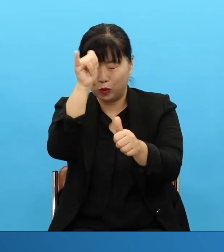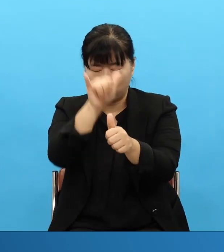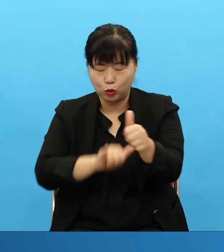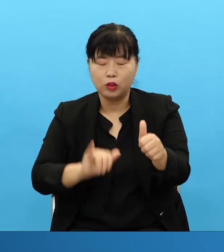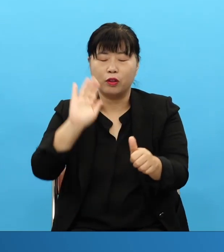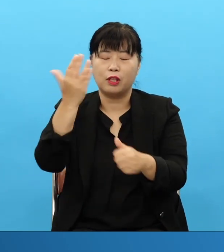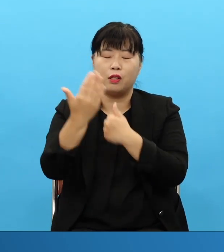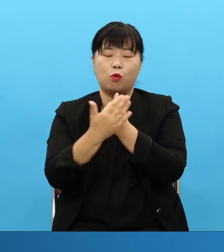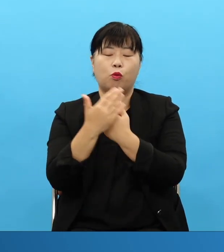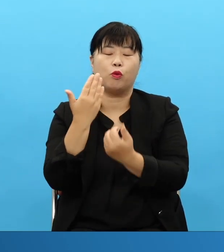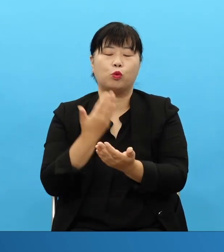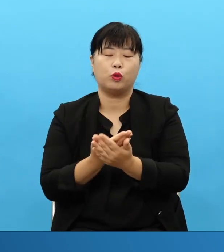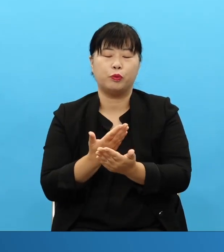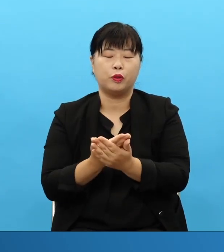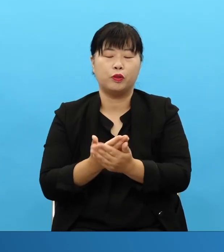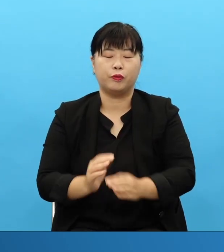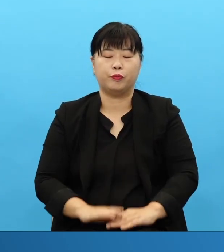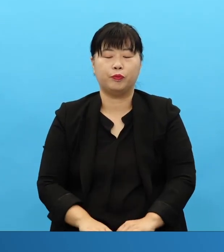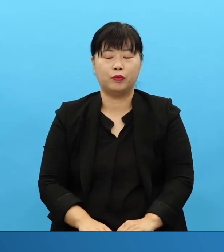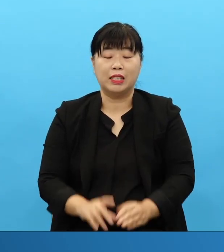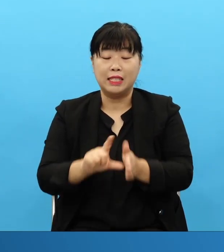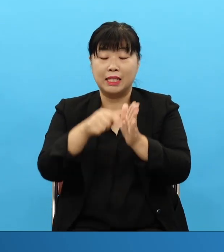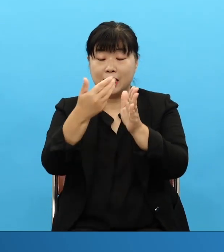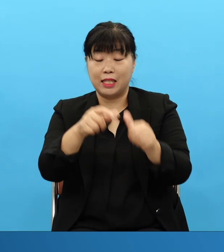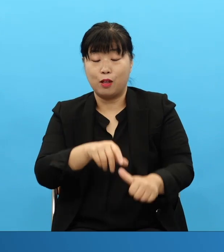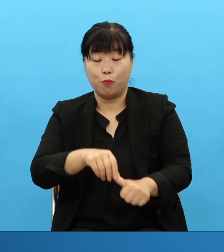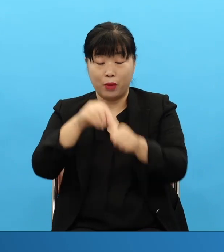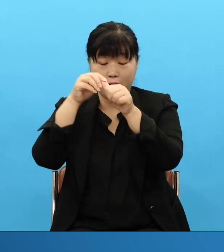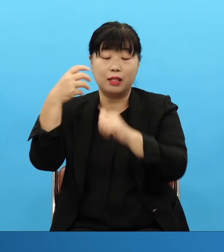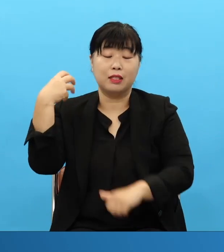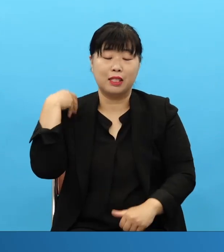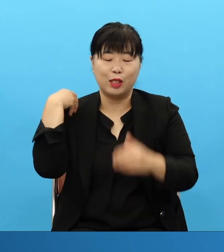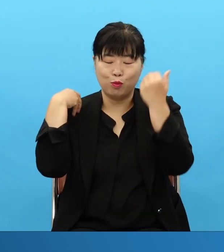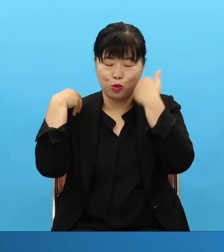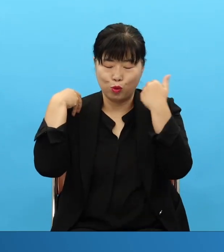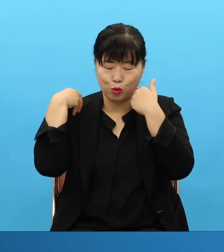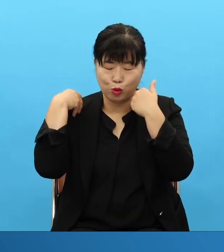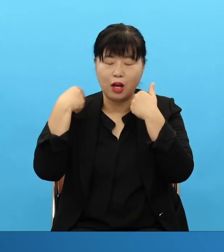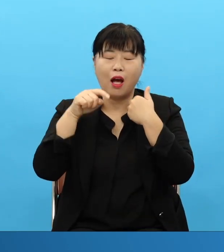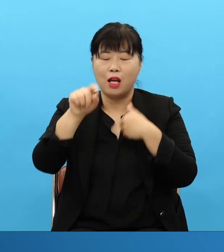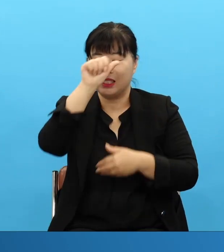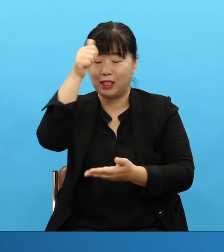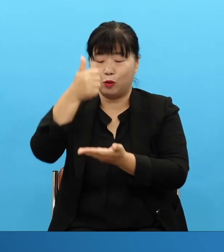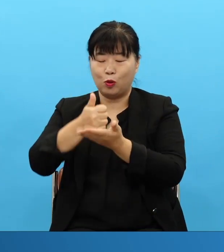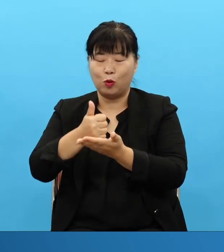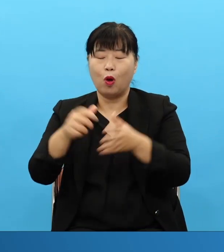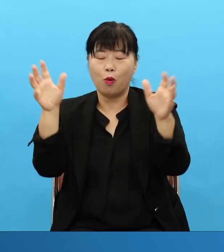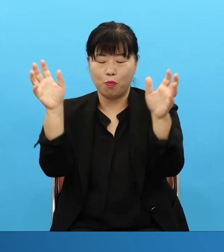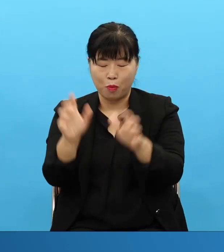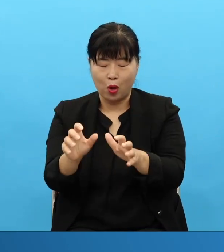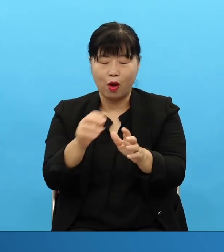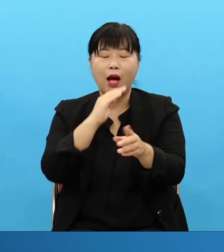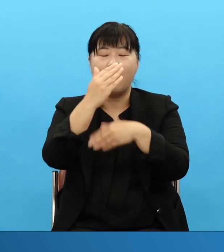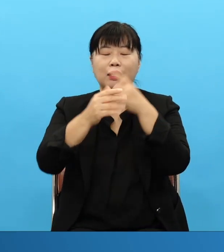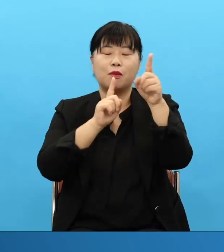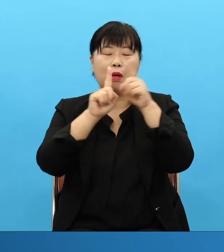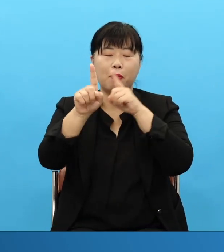원합니다. 시대를 살리기 위한 말씀을 듣기 위하여 이 자리에 다시금